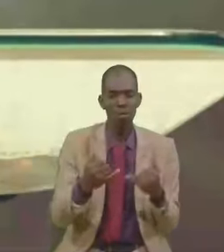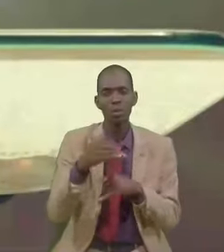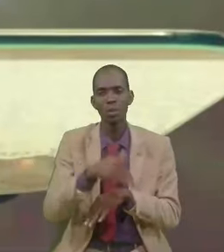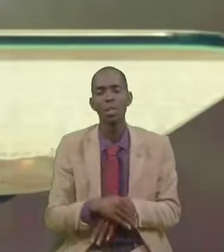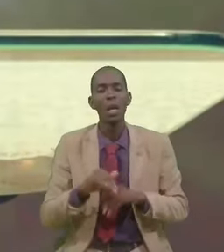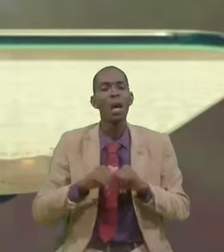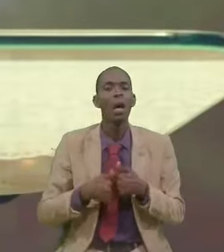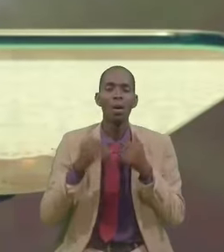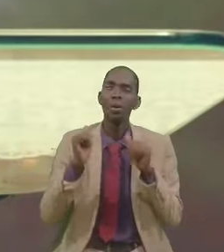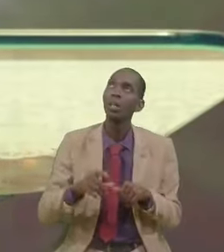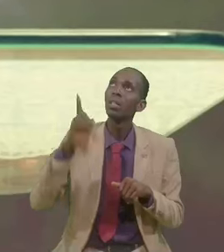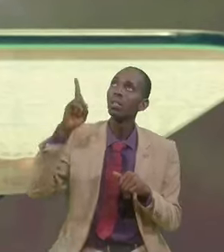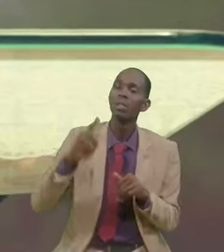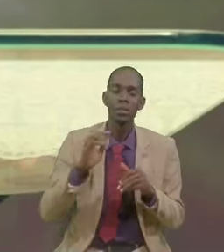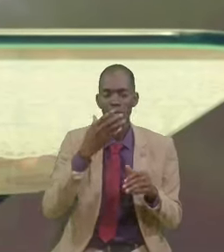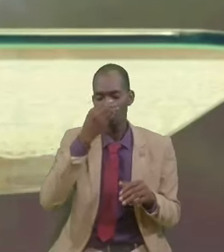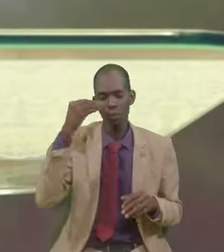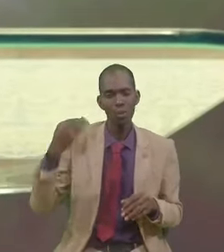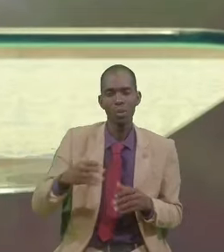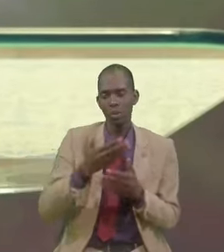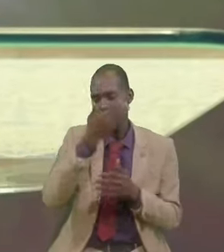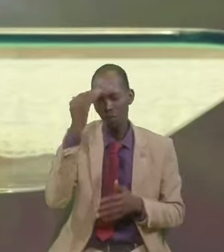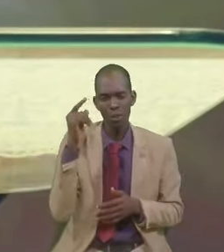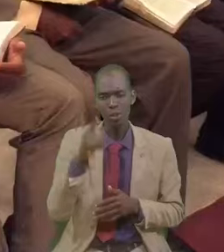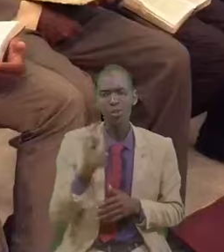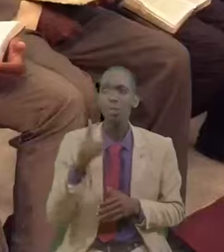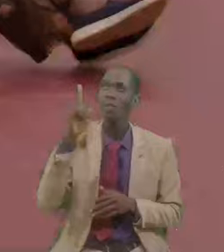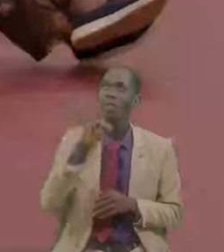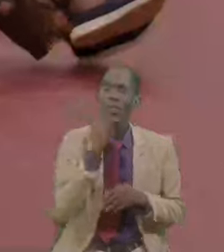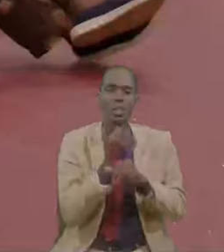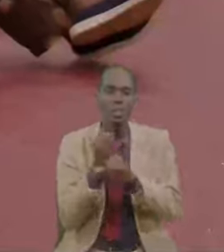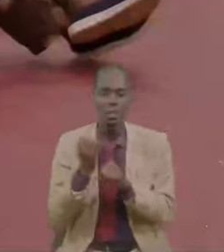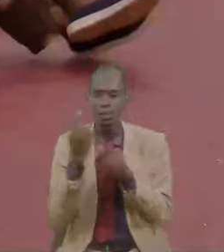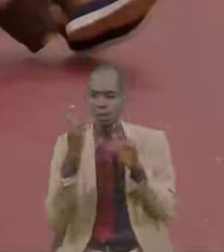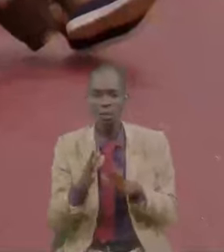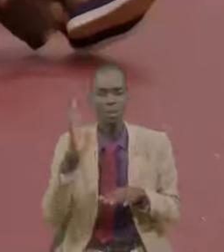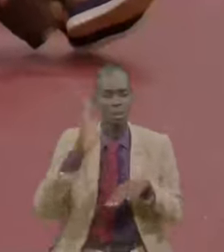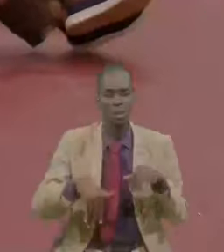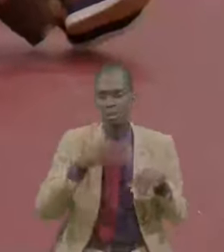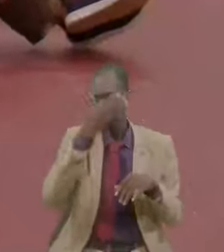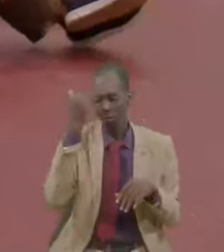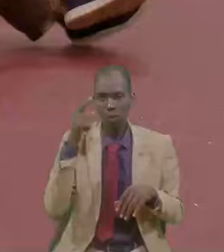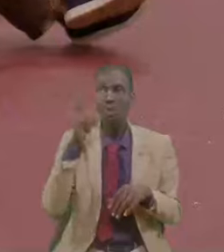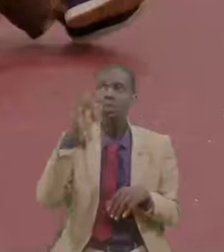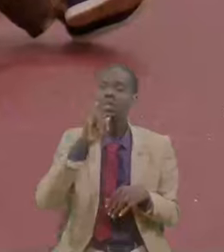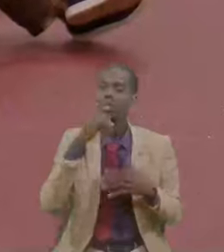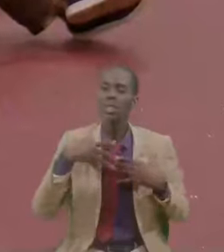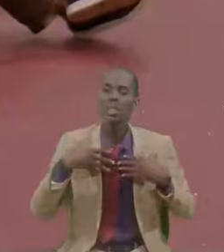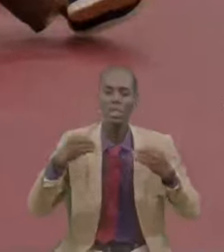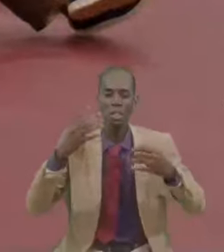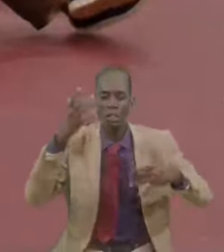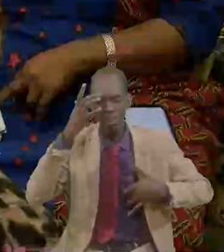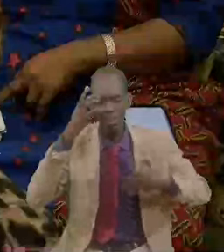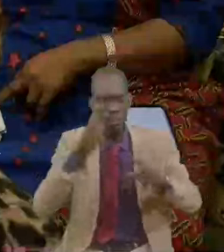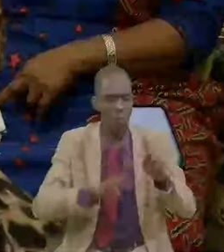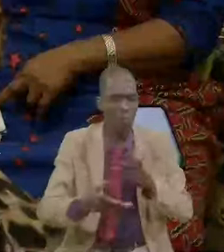vous dépasser? Il sauve les pécheurs ce soir. Comment va-t-il vous dépasser? Il guérit tous les malades ce soir. Comment va-t-il